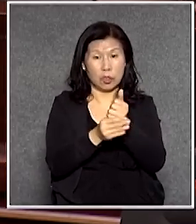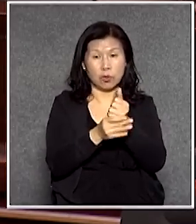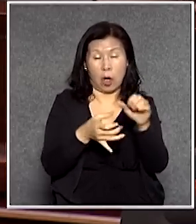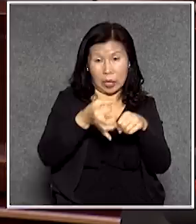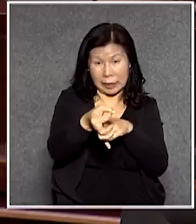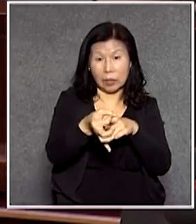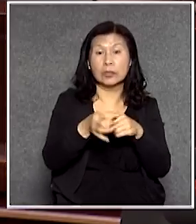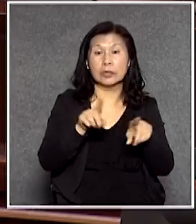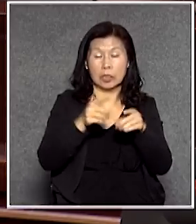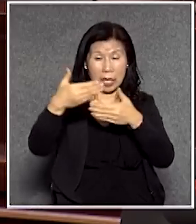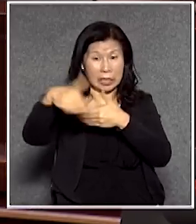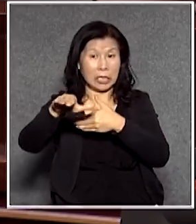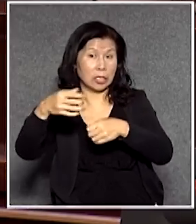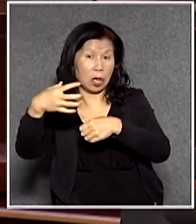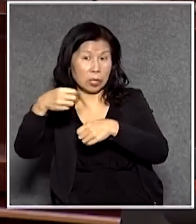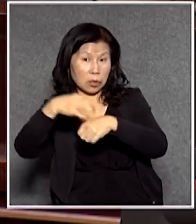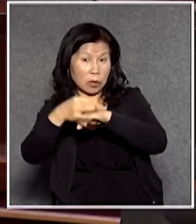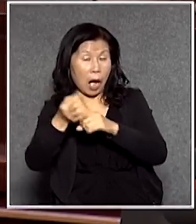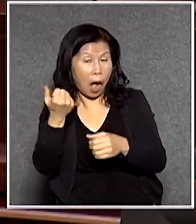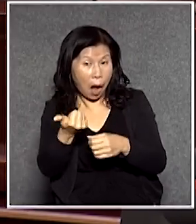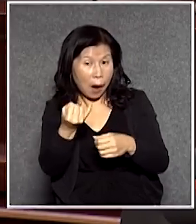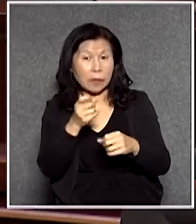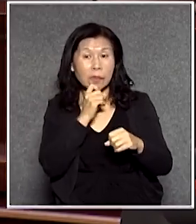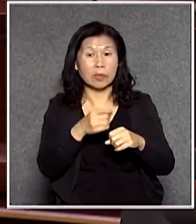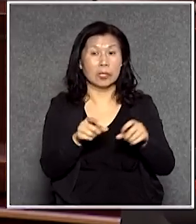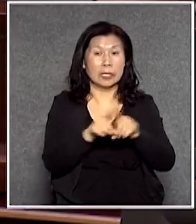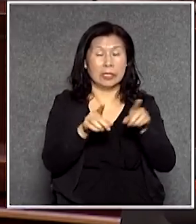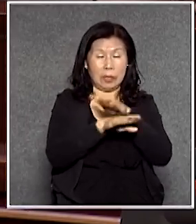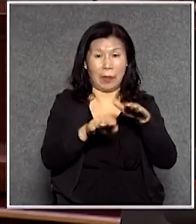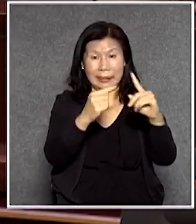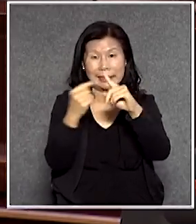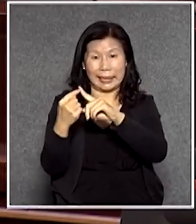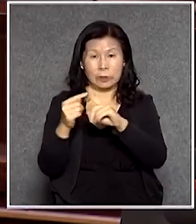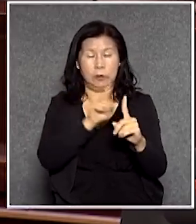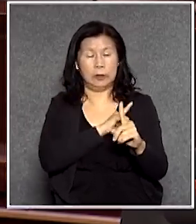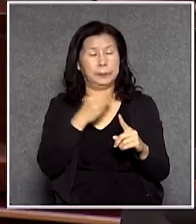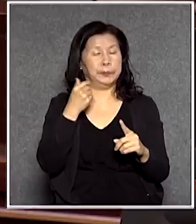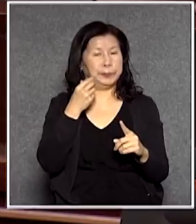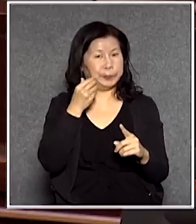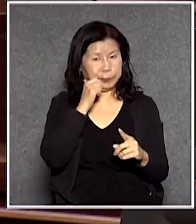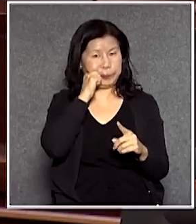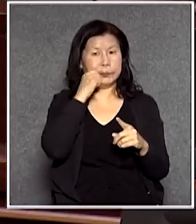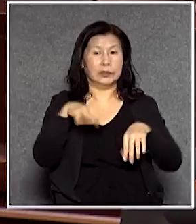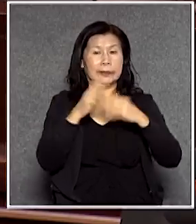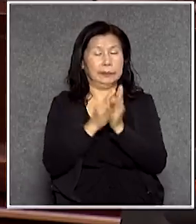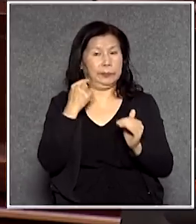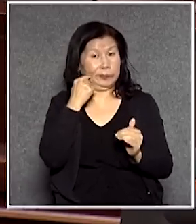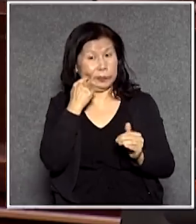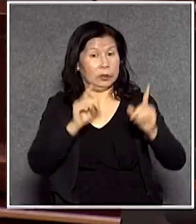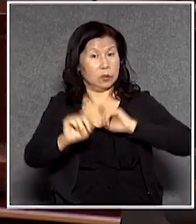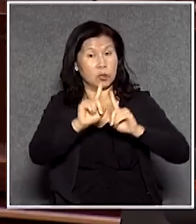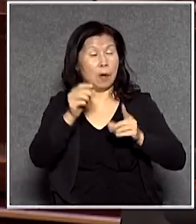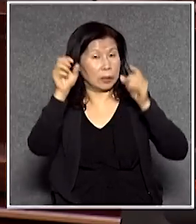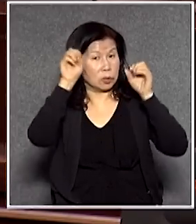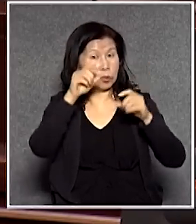主权属于其他国家呢？國家主權亦都關乎民族尊嚴，是很嚴肅的，怎可以隨便亂咁講